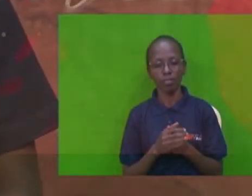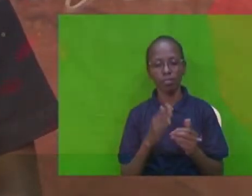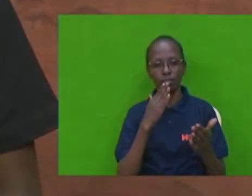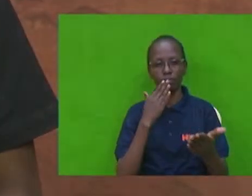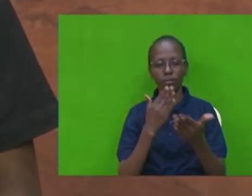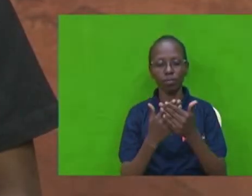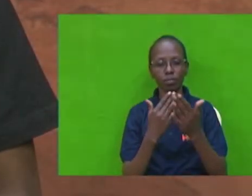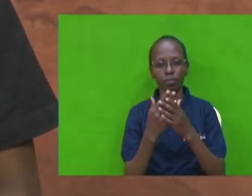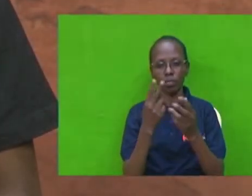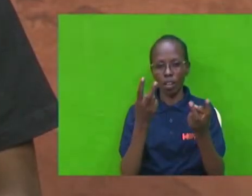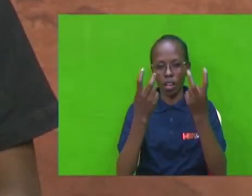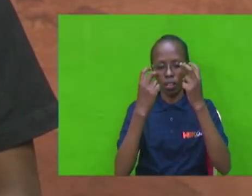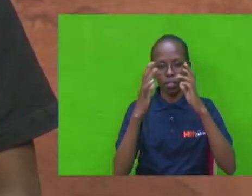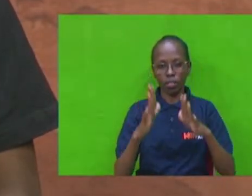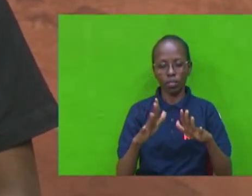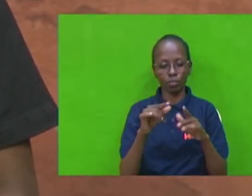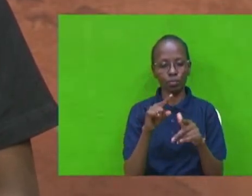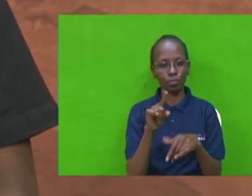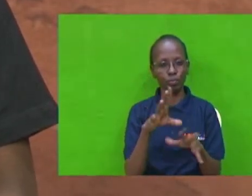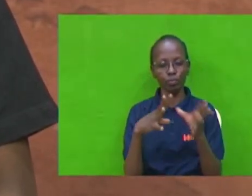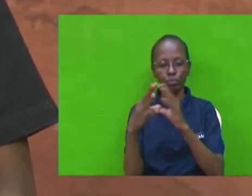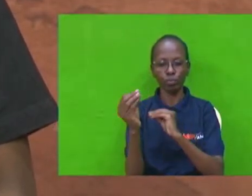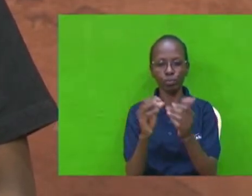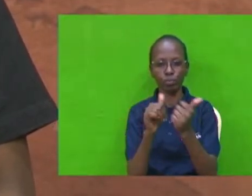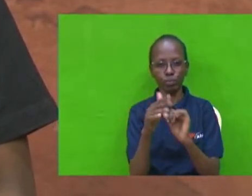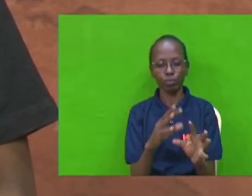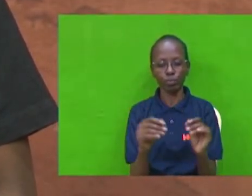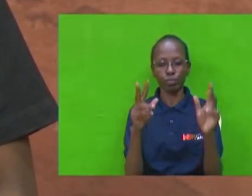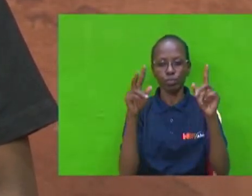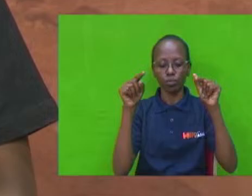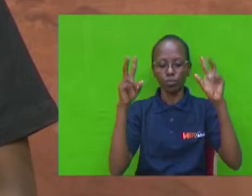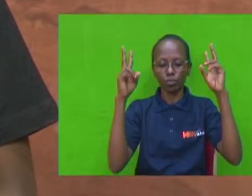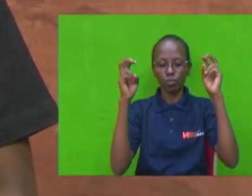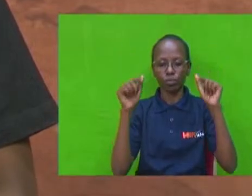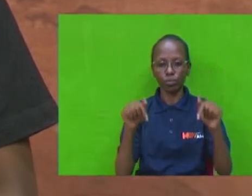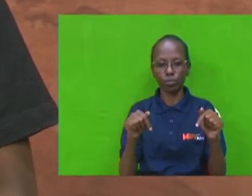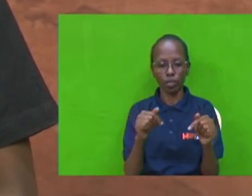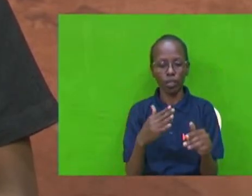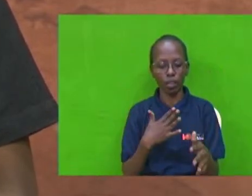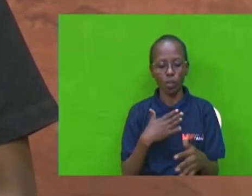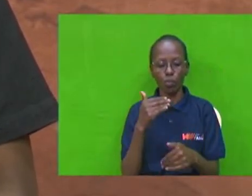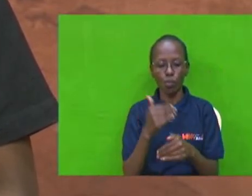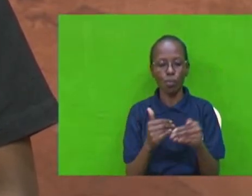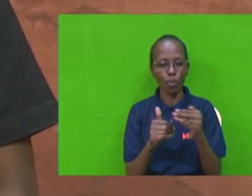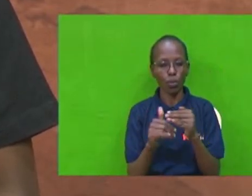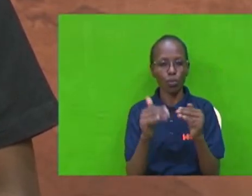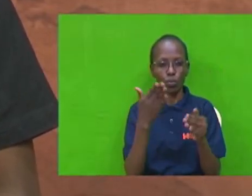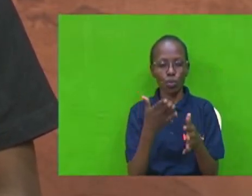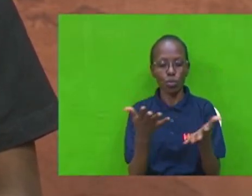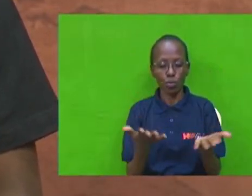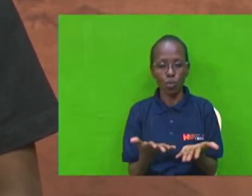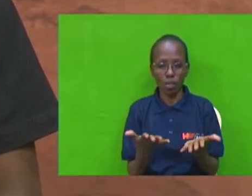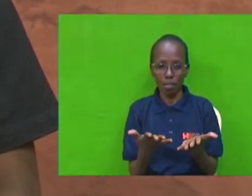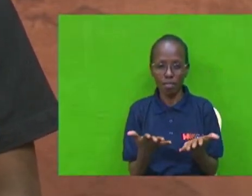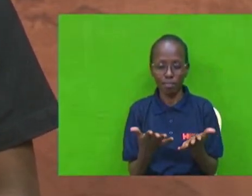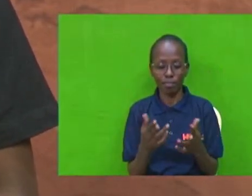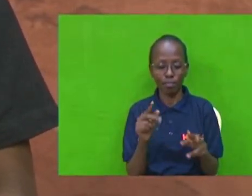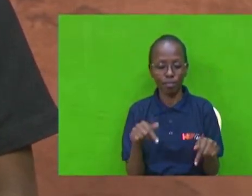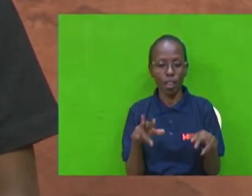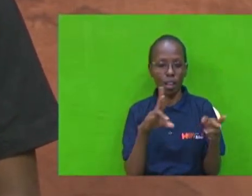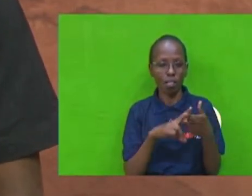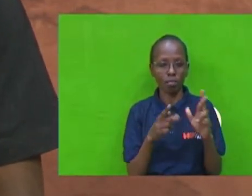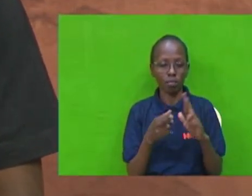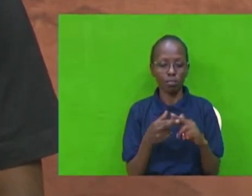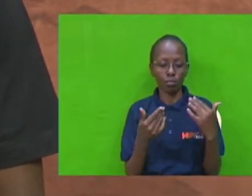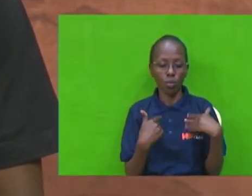Nakushukuru mpenzi mtazamaji, hukwenda mbali. Mada ya leo inakujenga hapo ulipo. Na katika mahusiano haya,